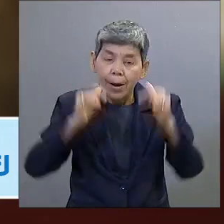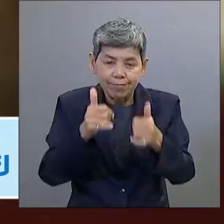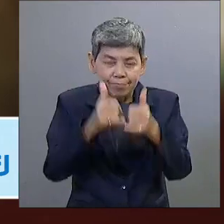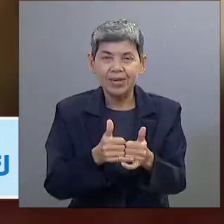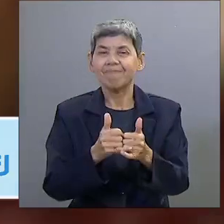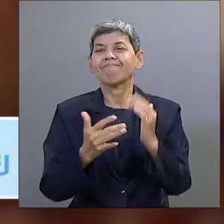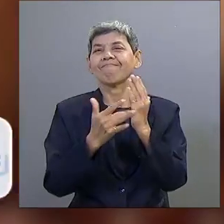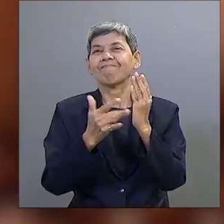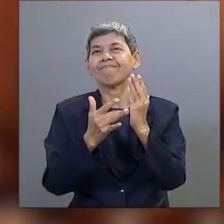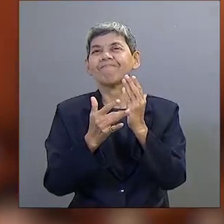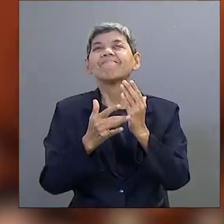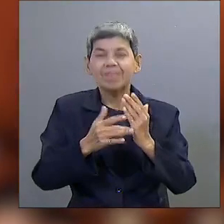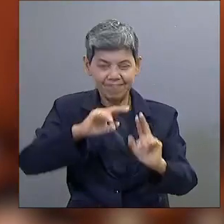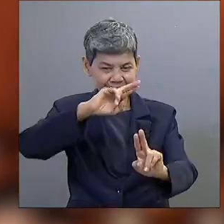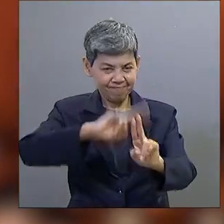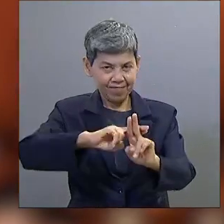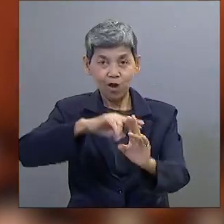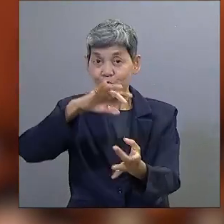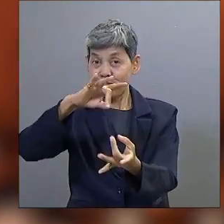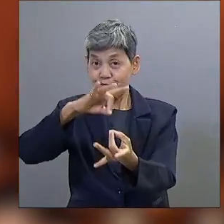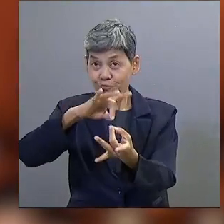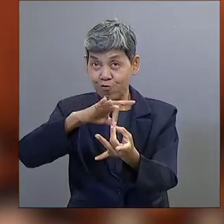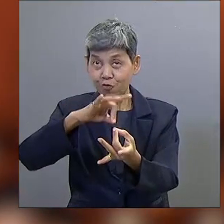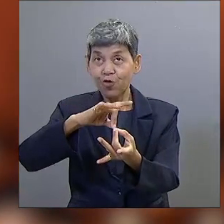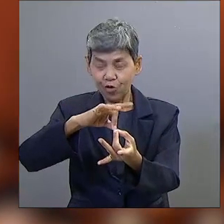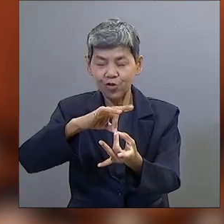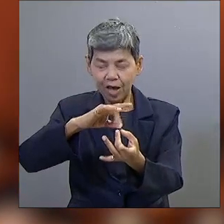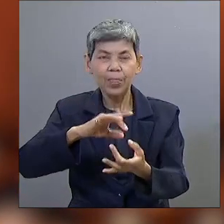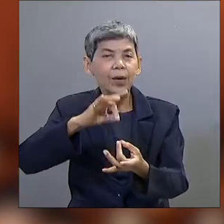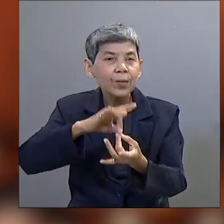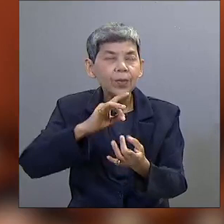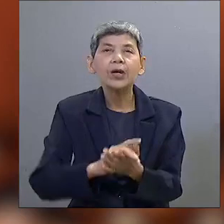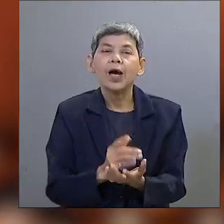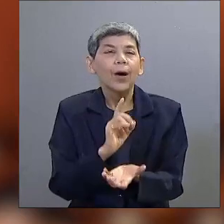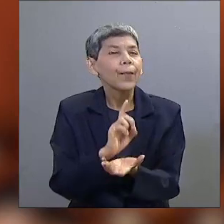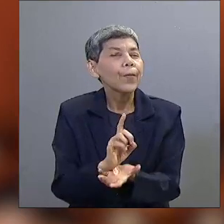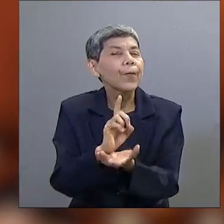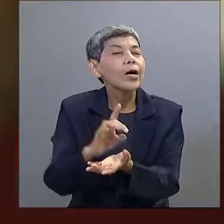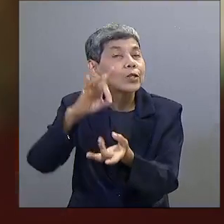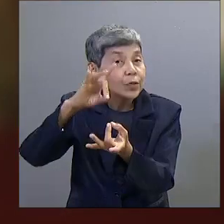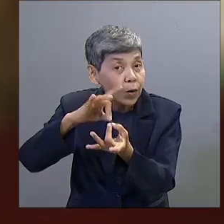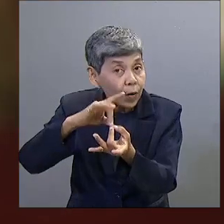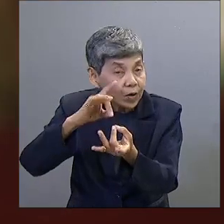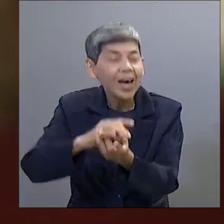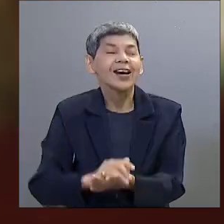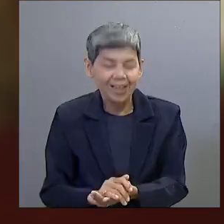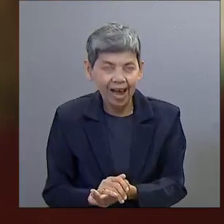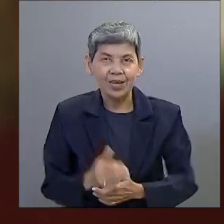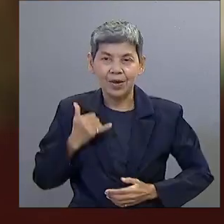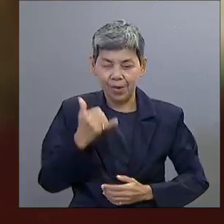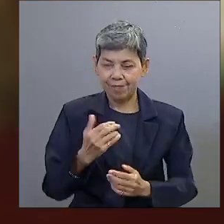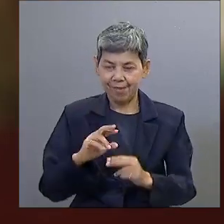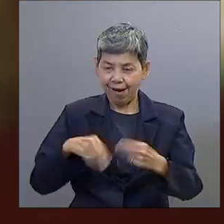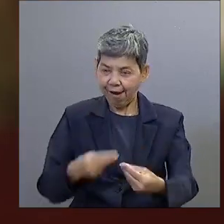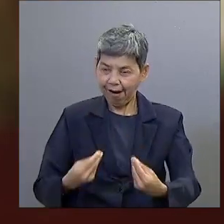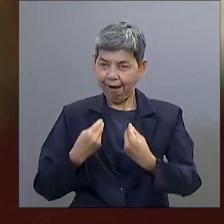ซเชียลติดแฮชแท็กสุโขทัยไทยไทยแฮชแท็กลอยกระทงสุโขทัยก็สามารถไปรับของที่ระลึก